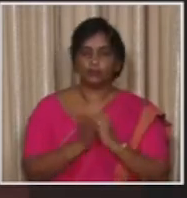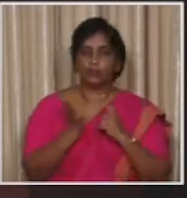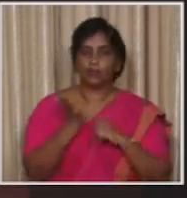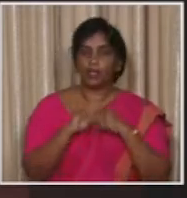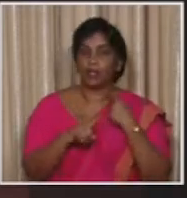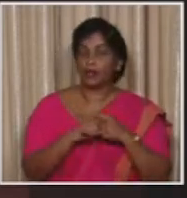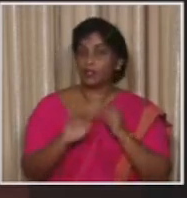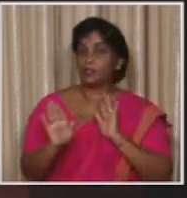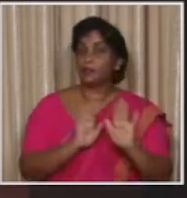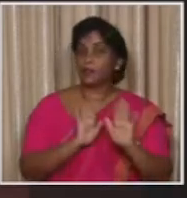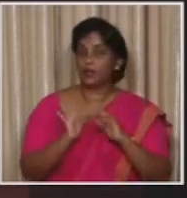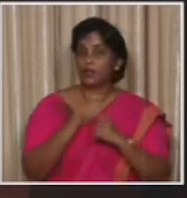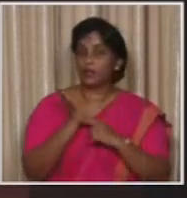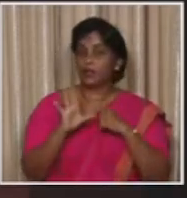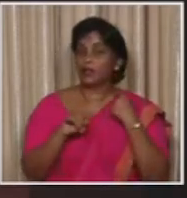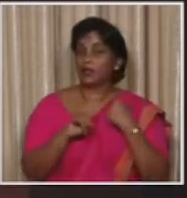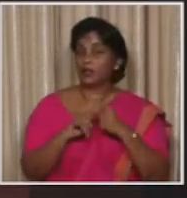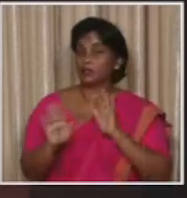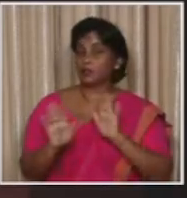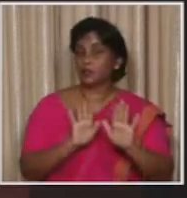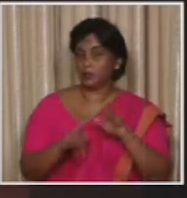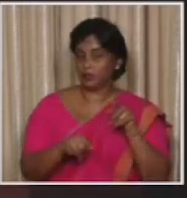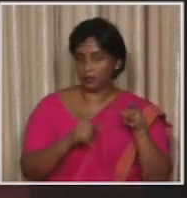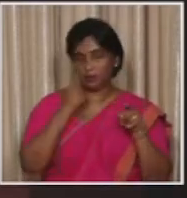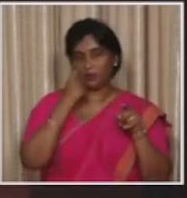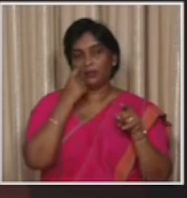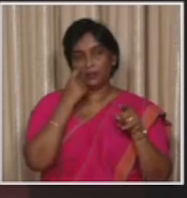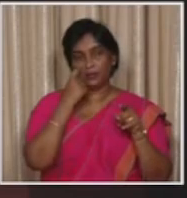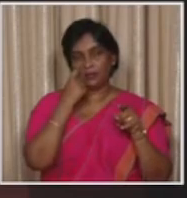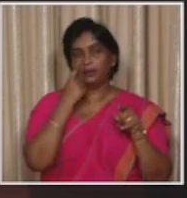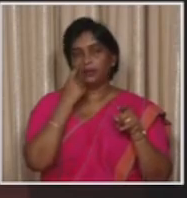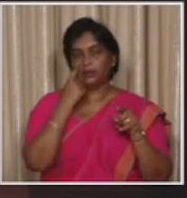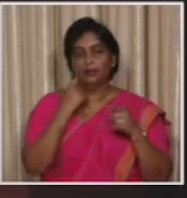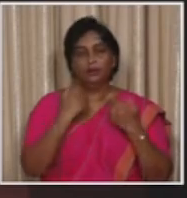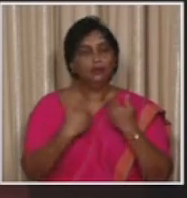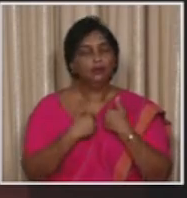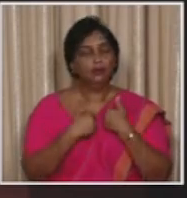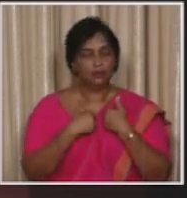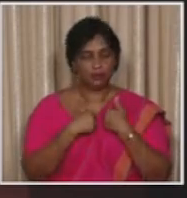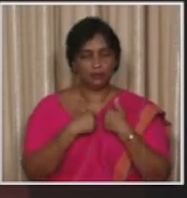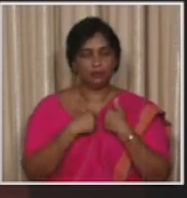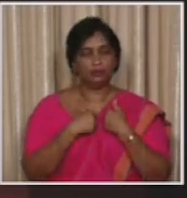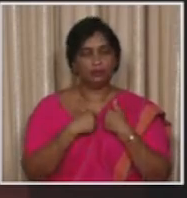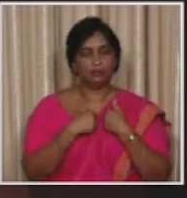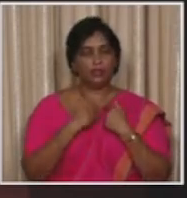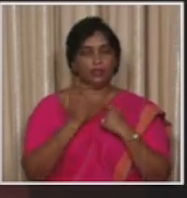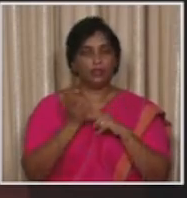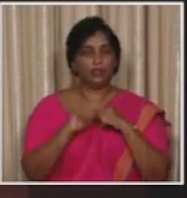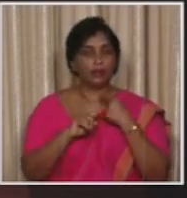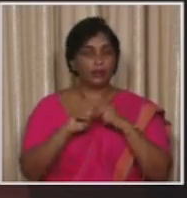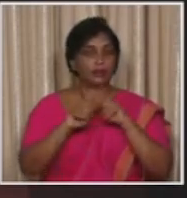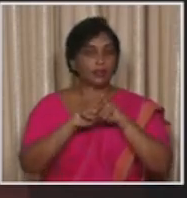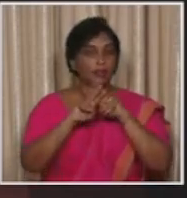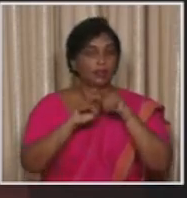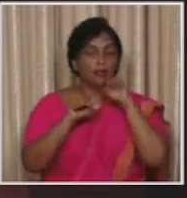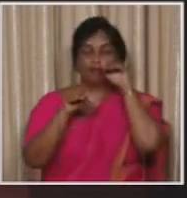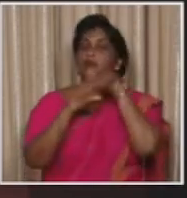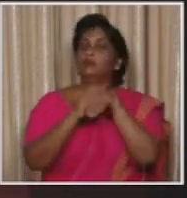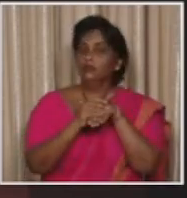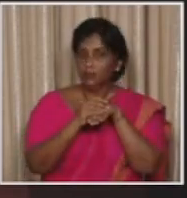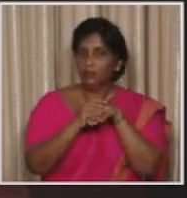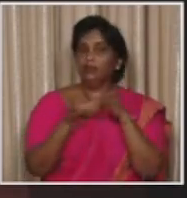පරිපාලනය, tax administration. අපි බදු දැල ඇතුලේ ඉන්න ඕන